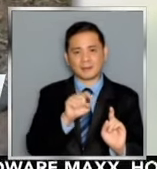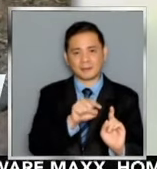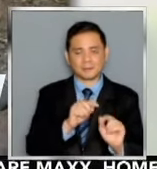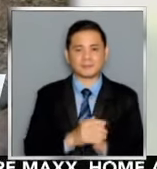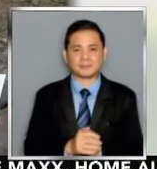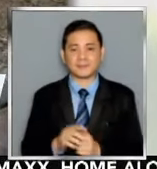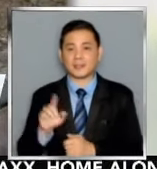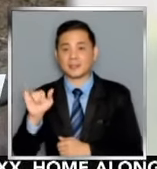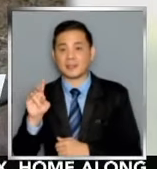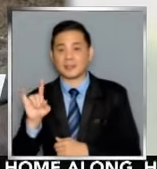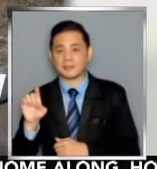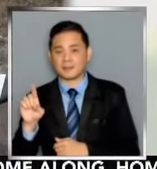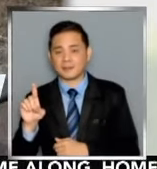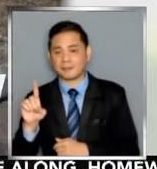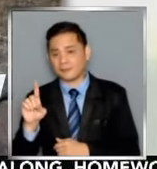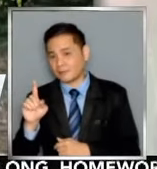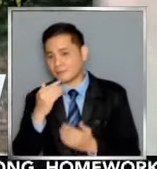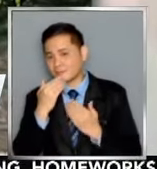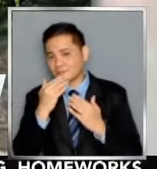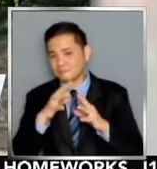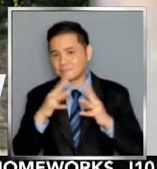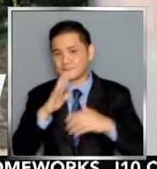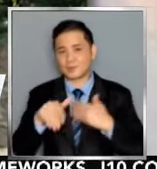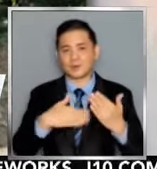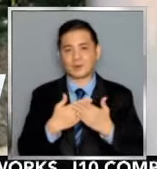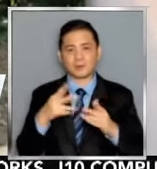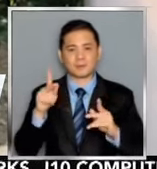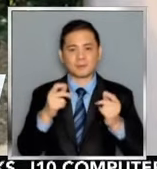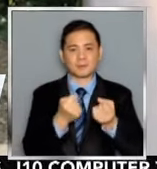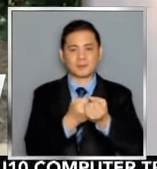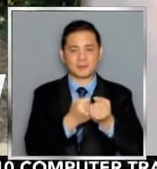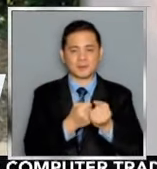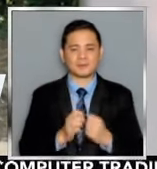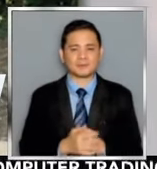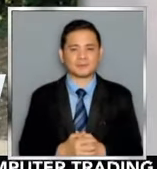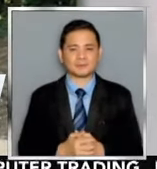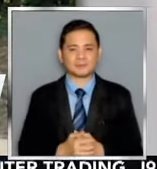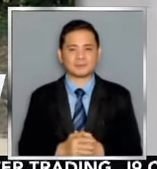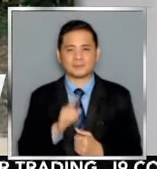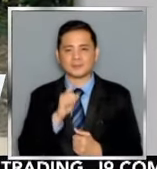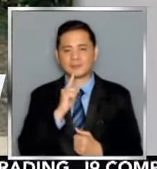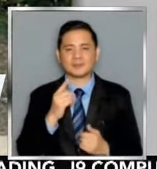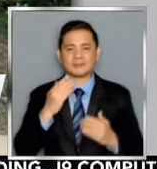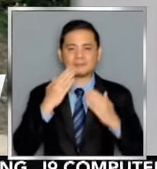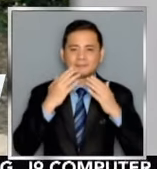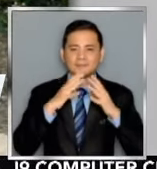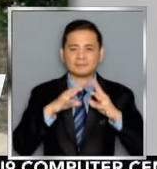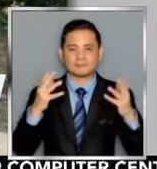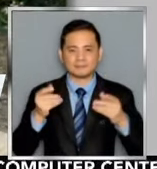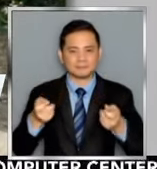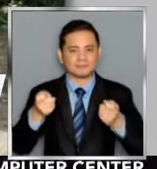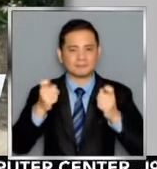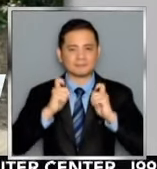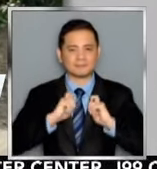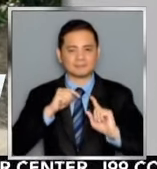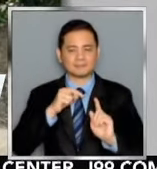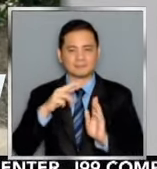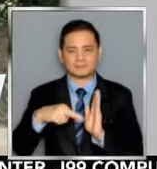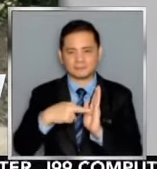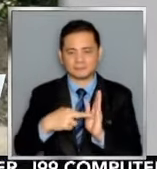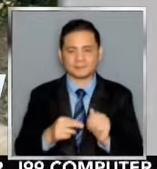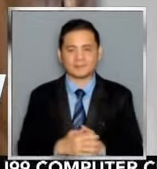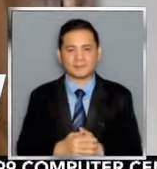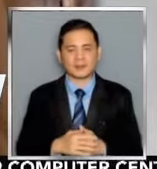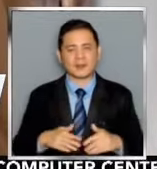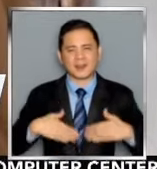lahat ng sumuporta at nagmahal kay Fidel. Grateful daw siya na naibigay sa kanya ang role. Magkahalong saya at lungkot daw ang